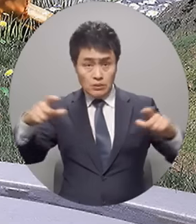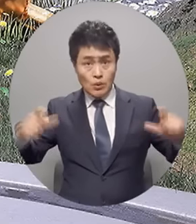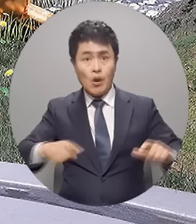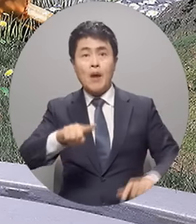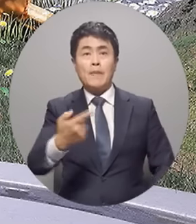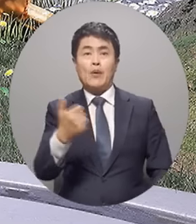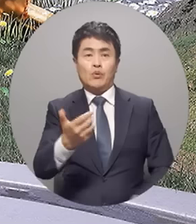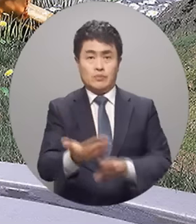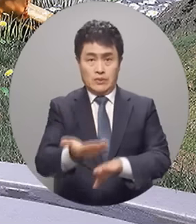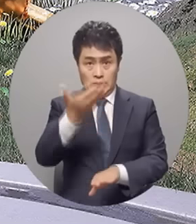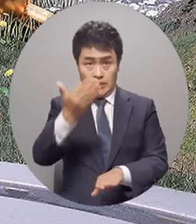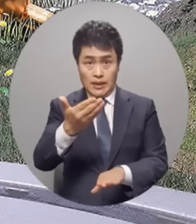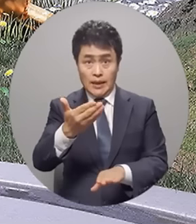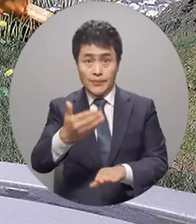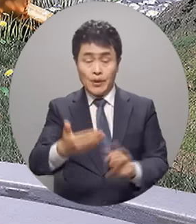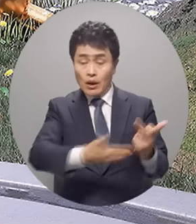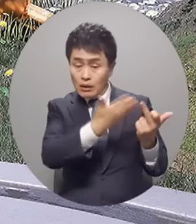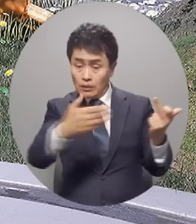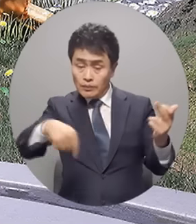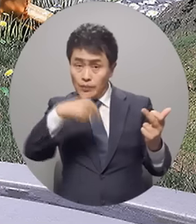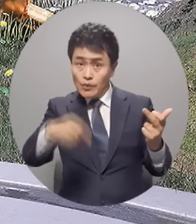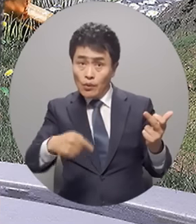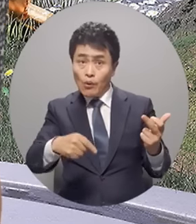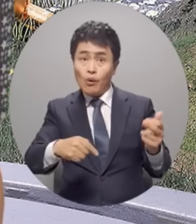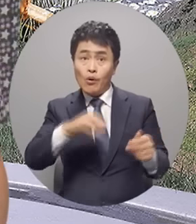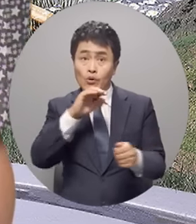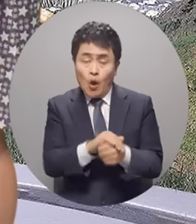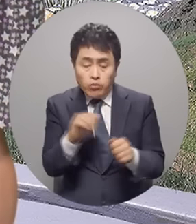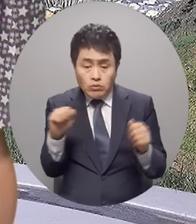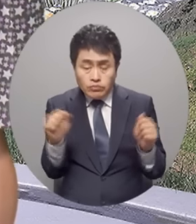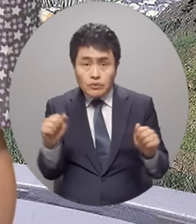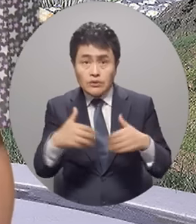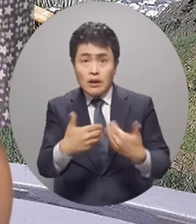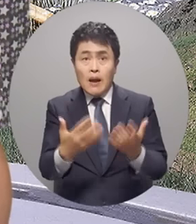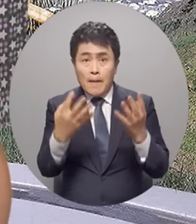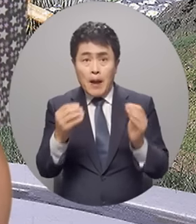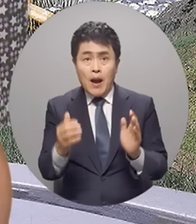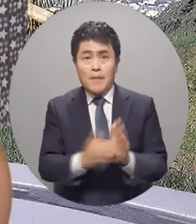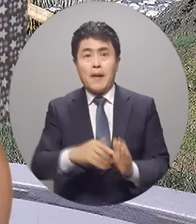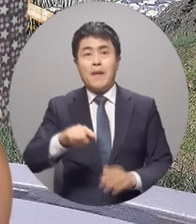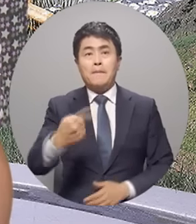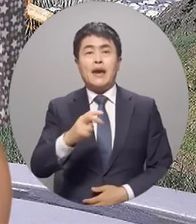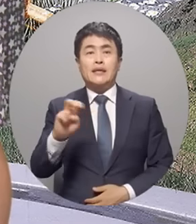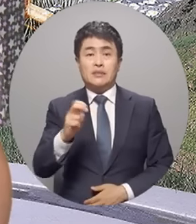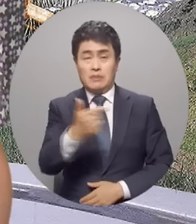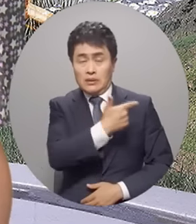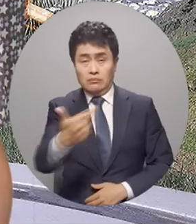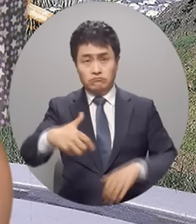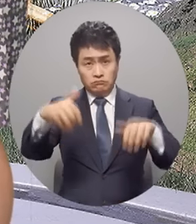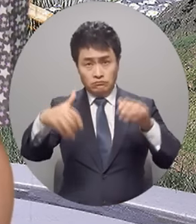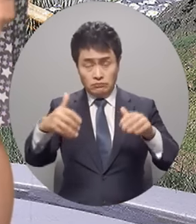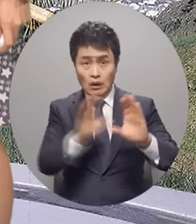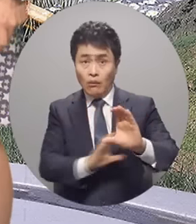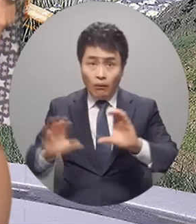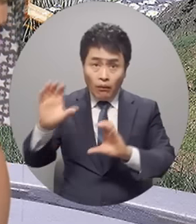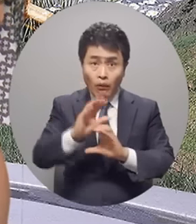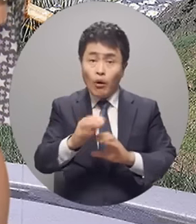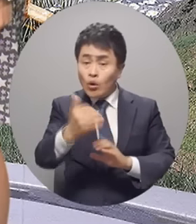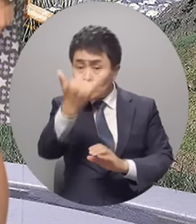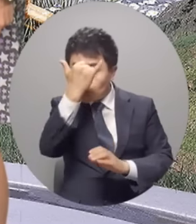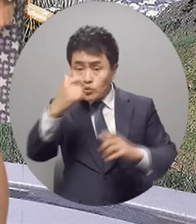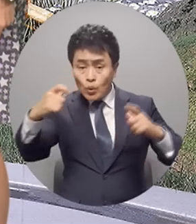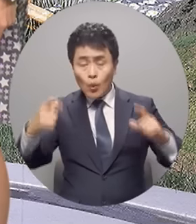150mm 이상 강원 내륙과 경북 북부 지역에도 만게는 120mm 넘는 큰 비가 더해지겠죠